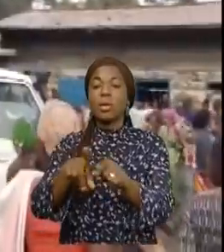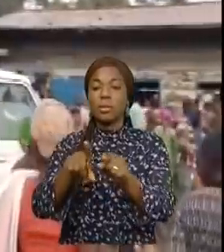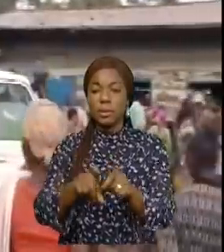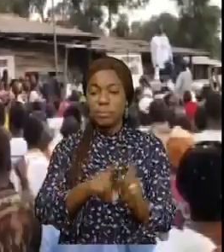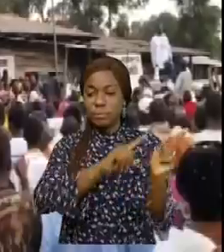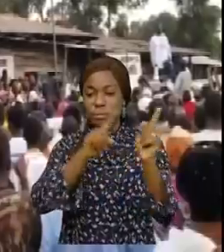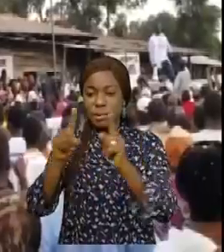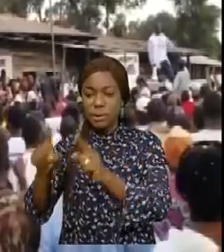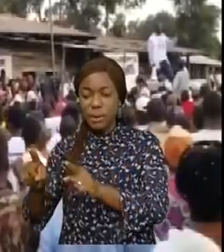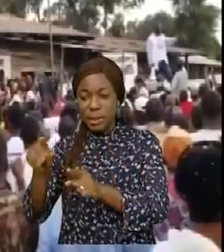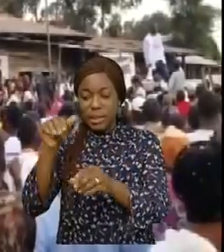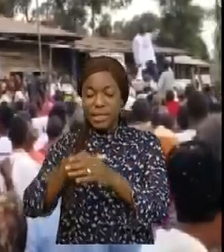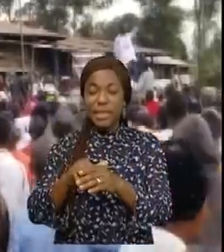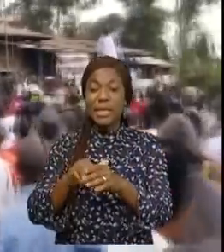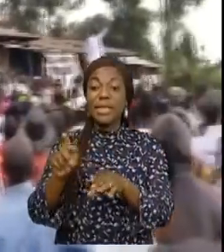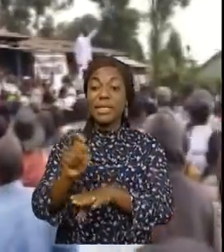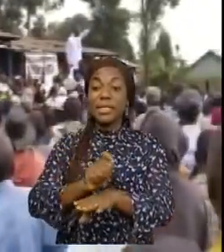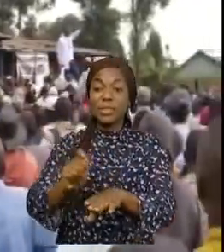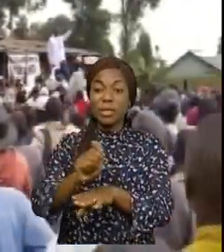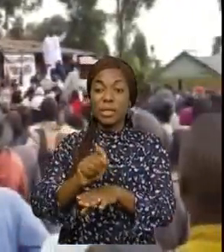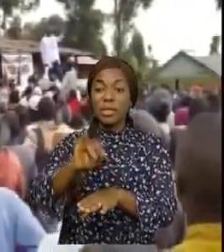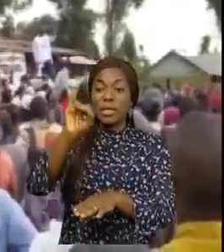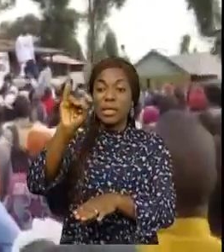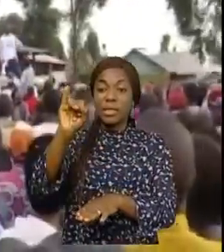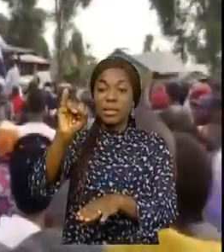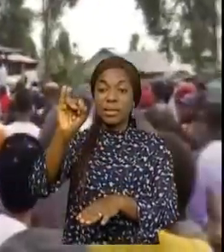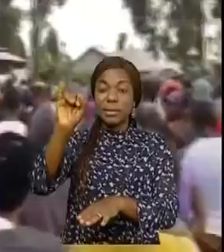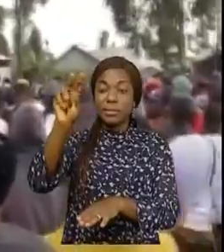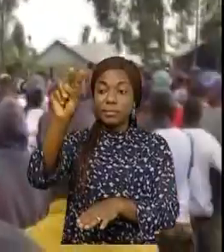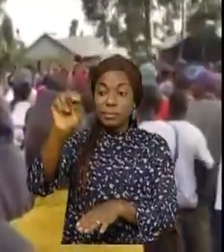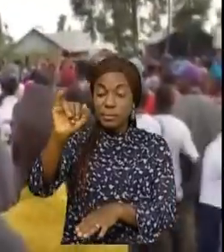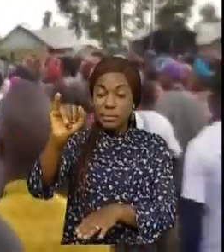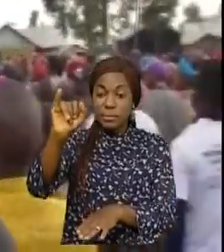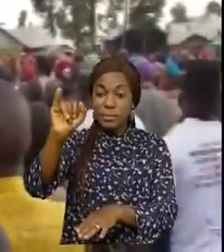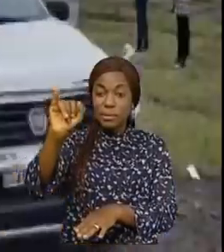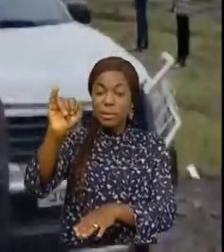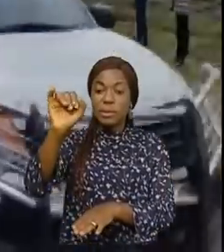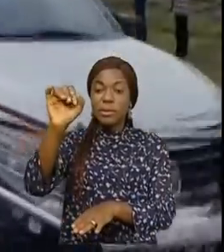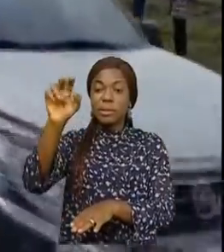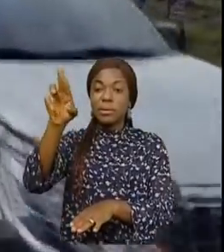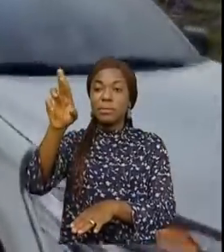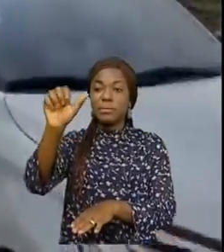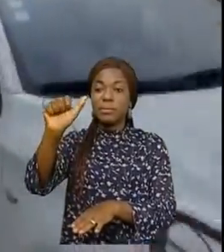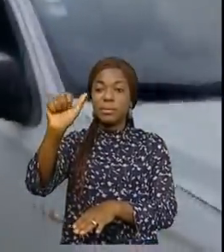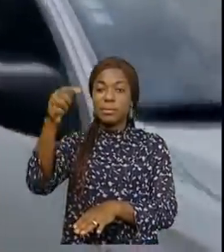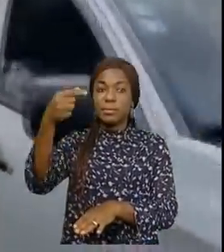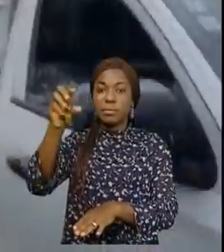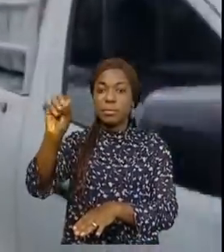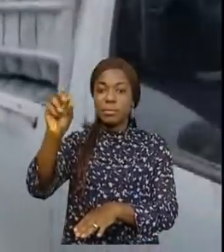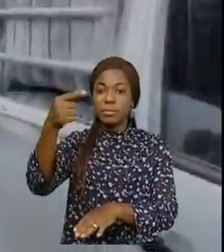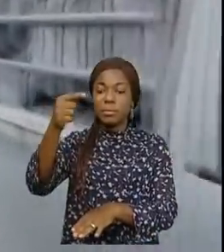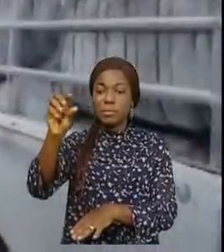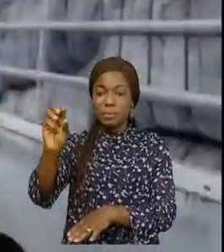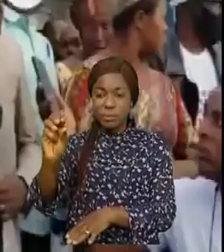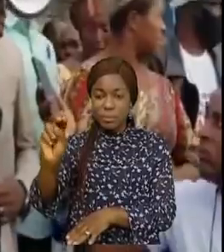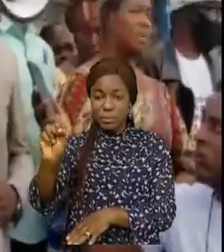sont regroupés des milliers de sinistrés de la dernière éruption volcanique de Nyiragongo. Dans sa suite, une importante cargaison de